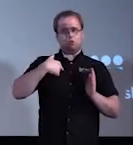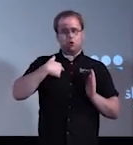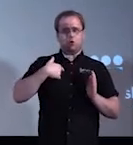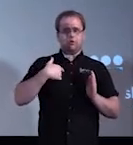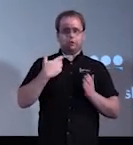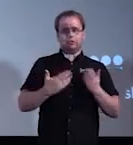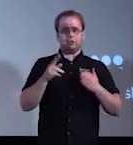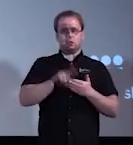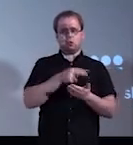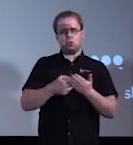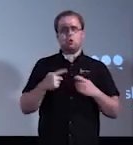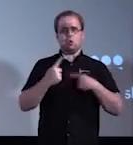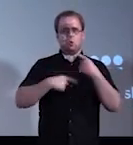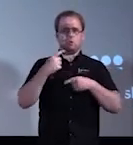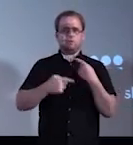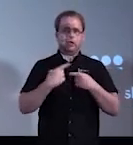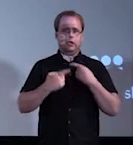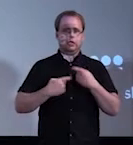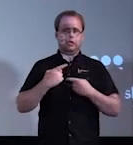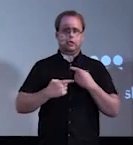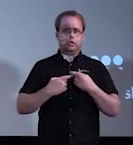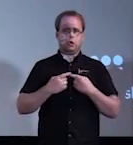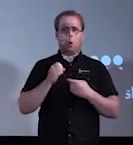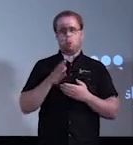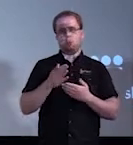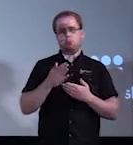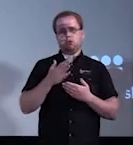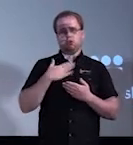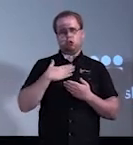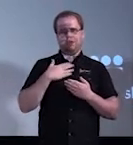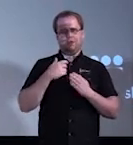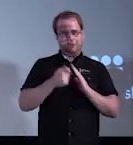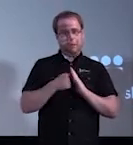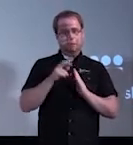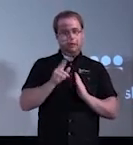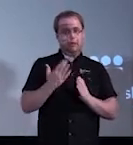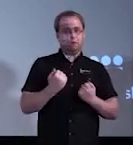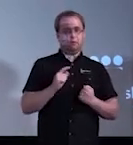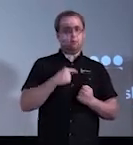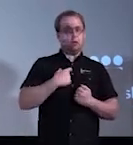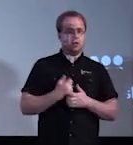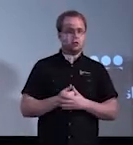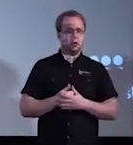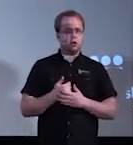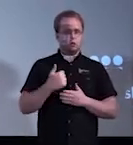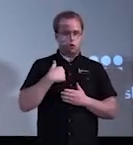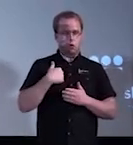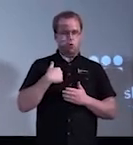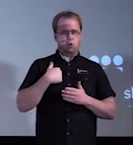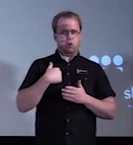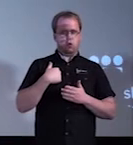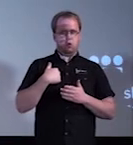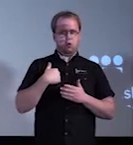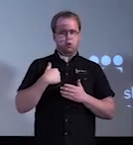väldigt naturlig utveckling att man, om man nu tycker att film är så där viktigt, att man verkligen säkerställer att man